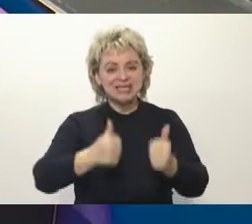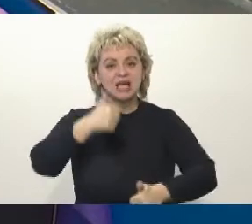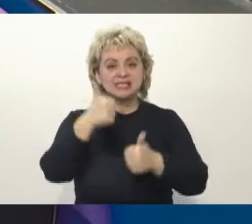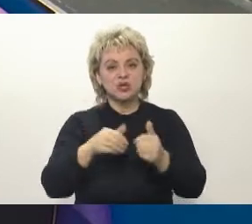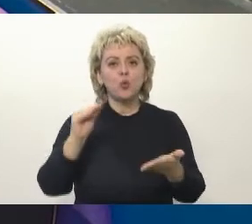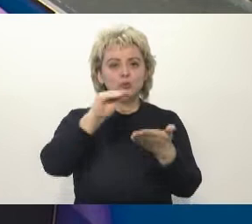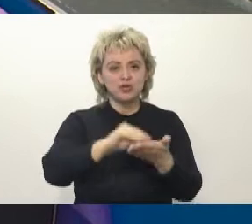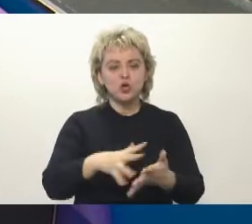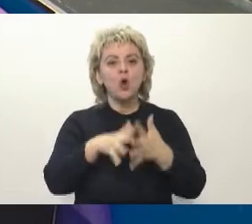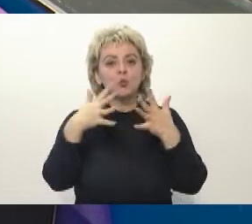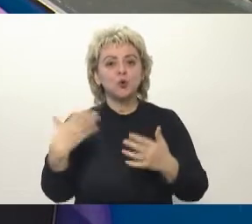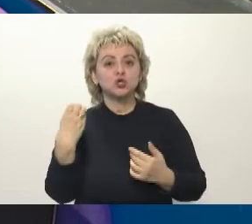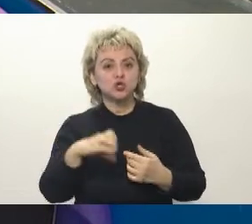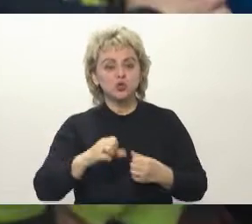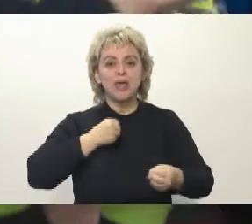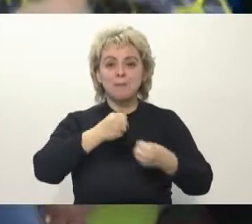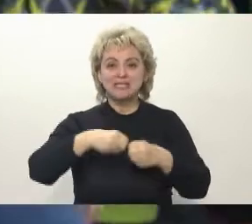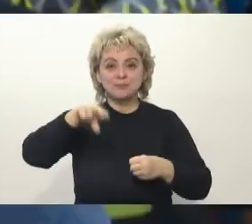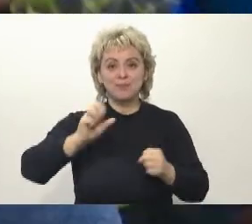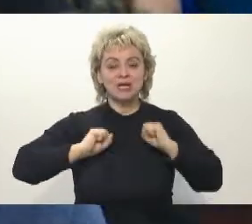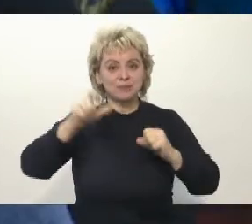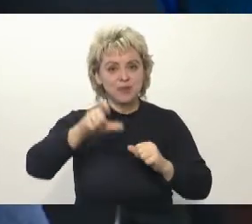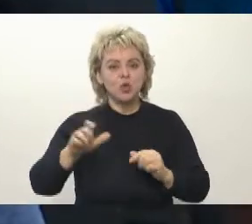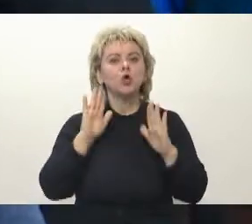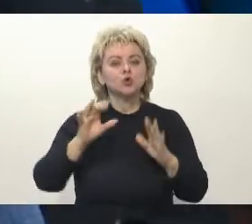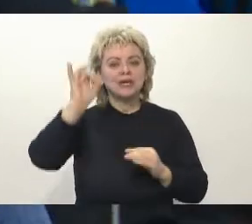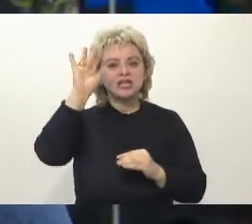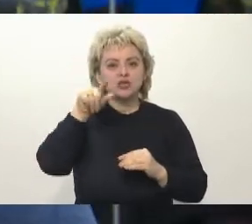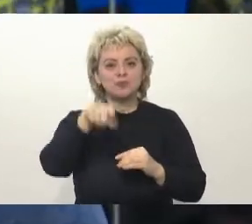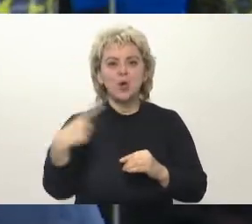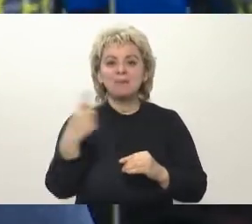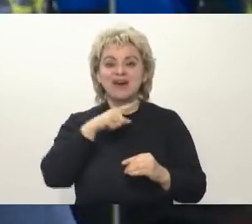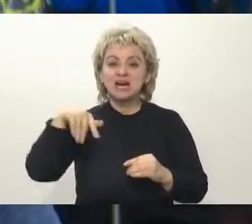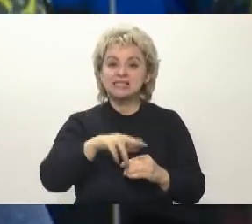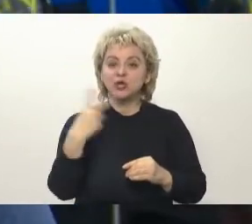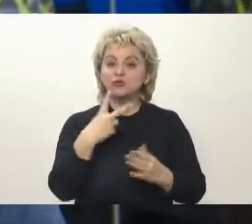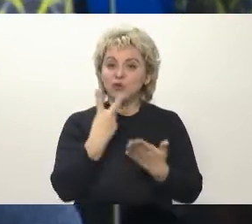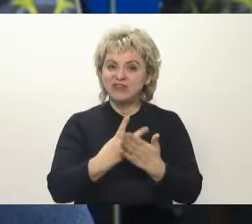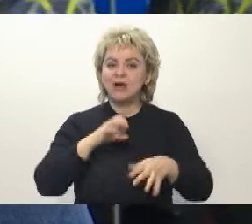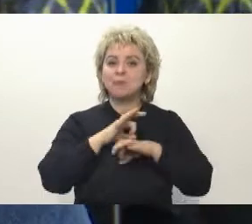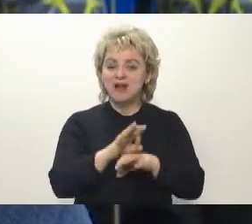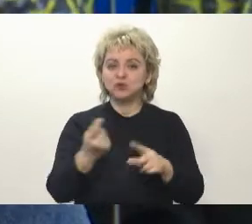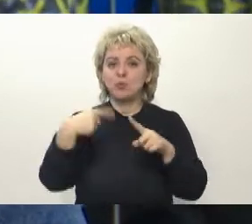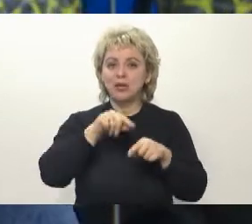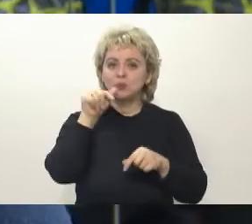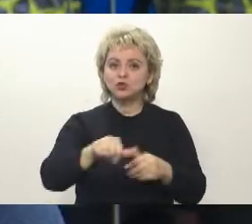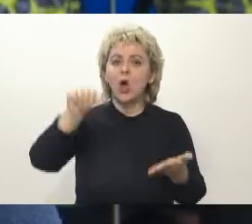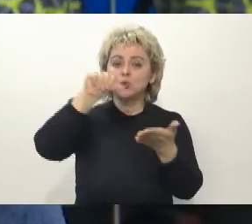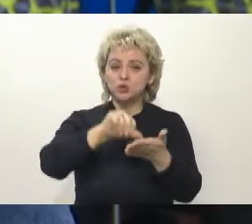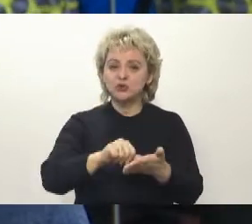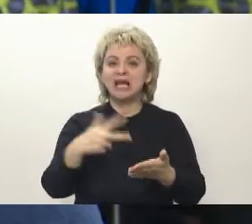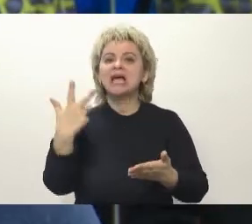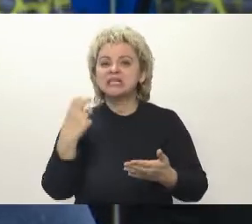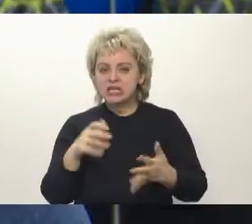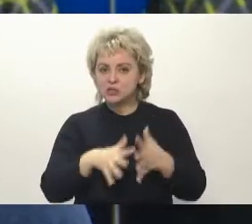соревнований умещаются больше сотни боксеров. Это только чемпионаты и первенство России на двух рингах проводятся, потому что там участников за